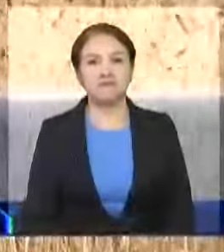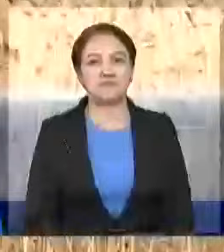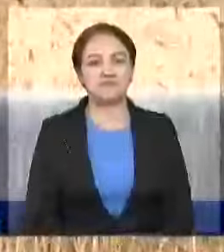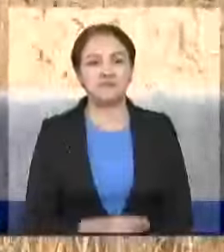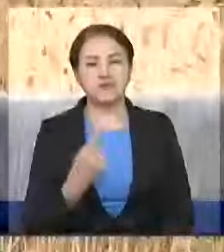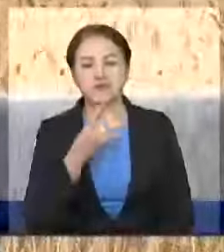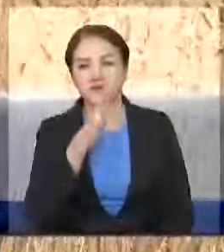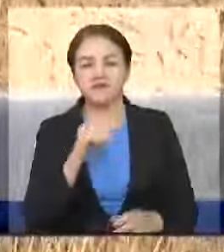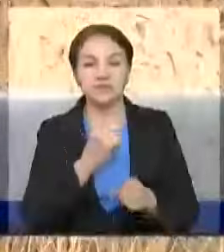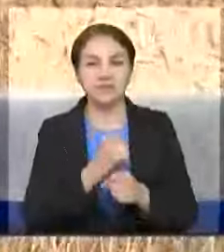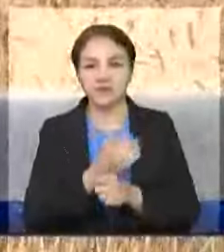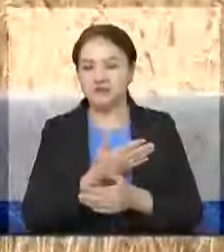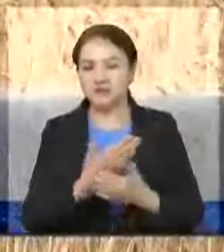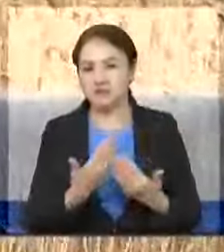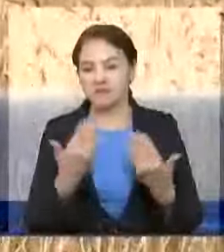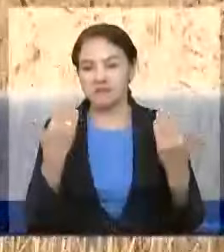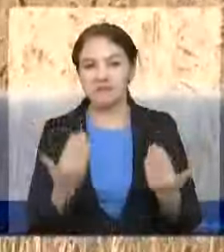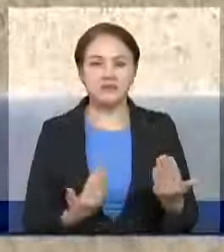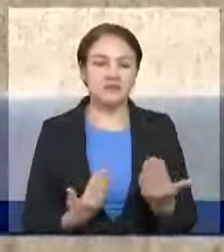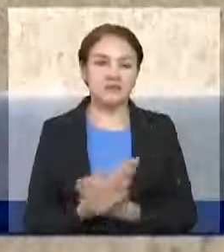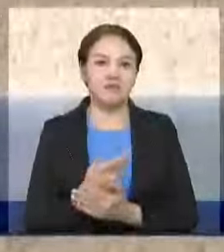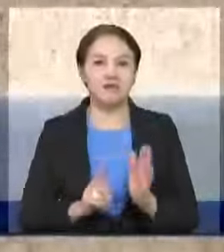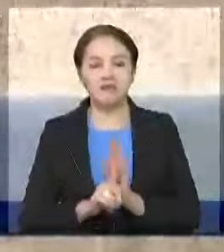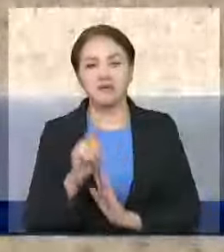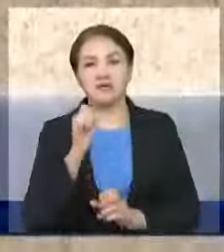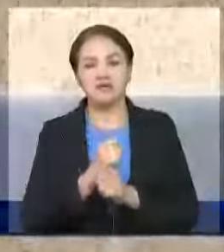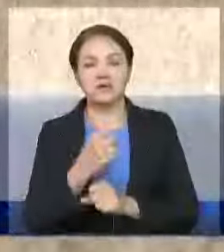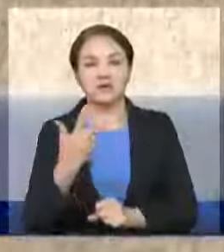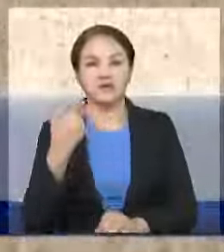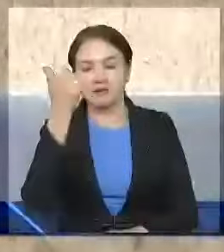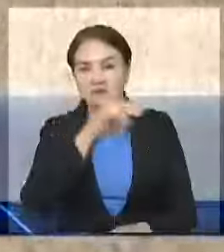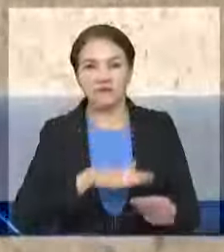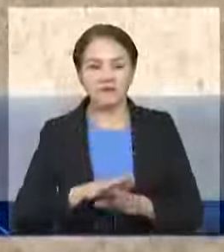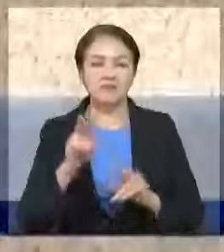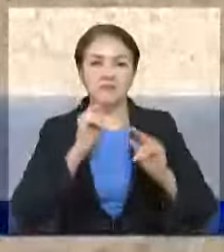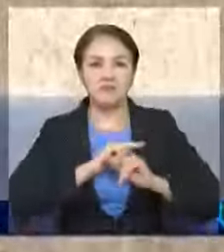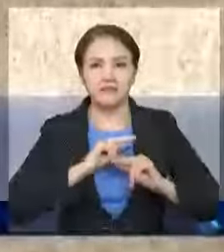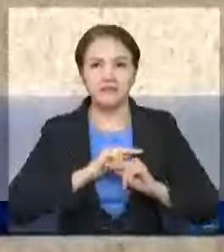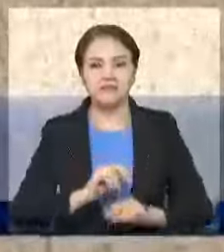Одно время не работали, и сейчас снова начали работать. 3 года уже полных работаем,